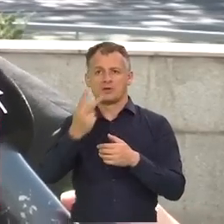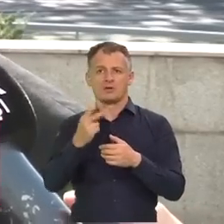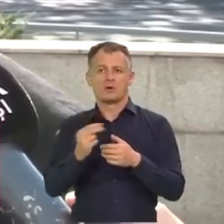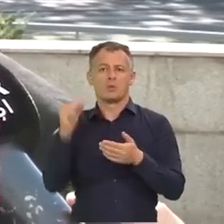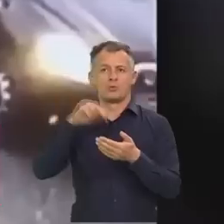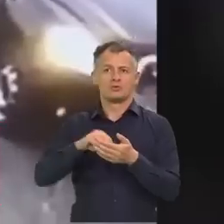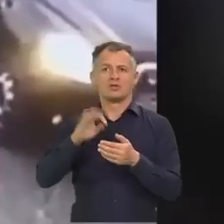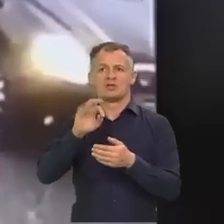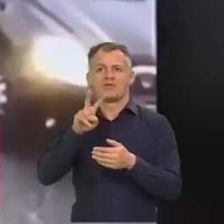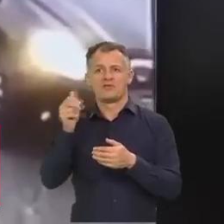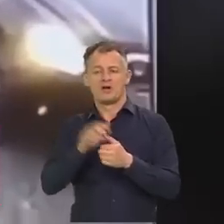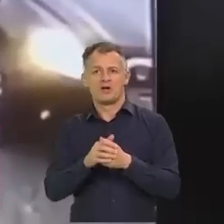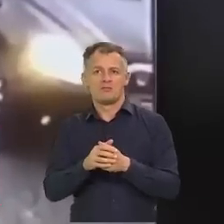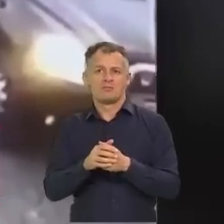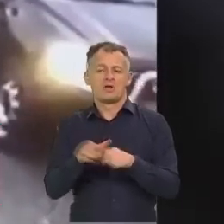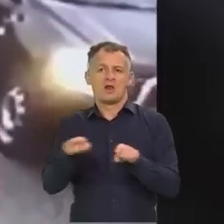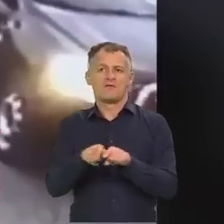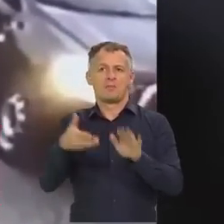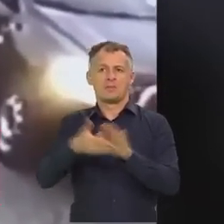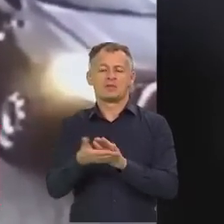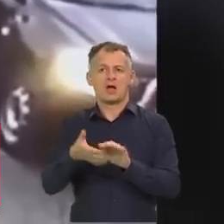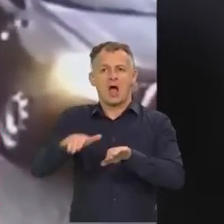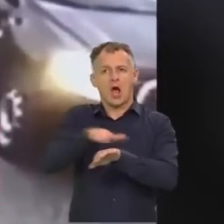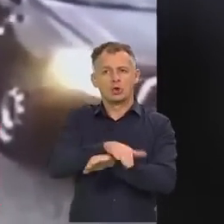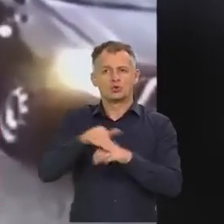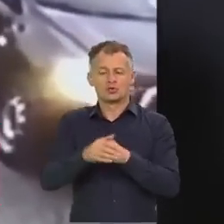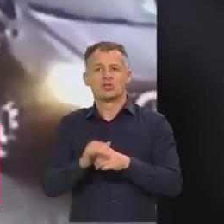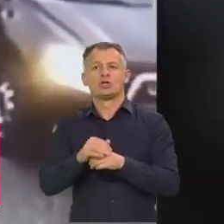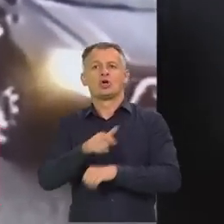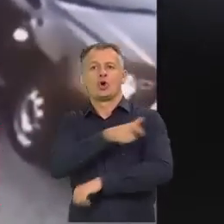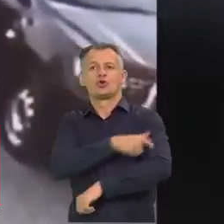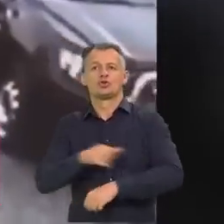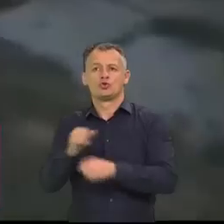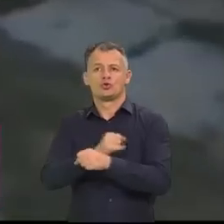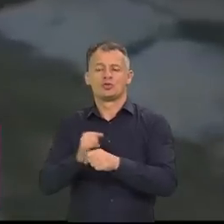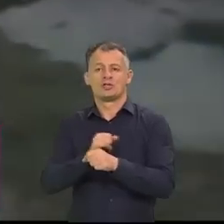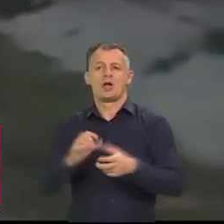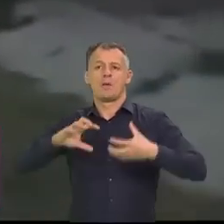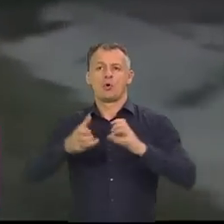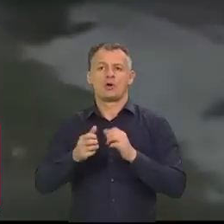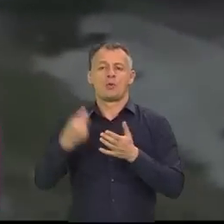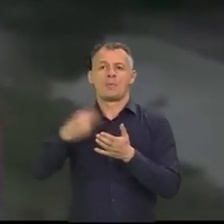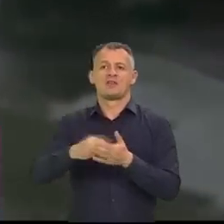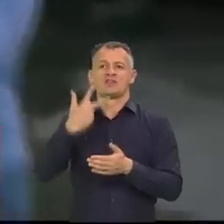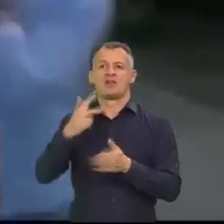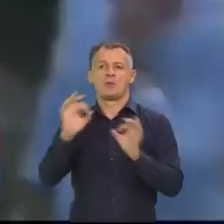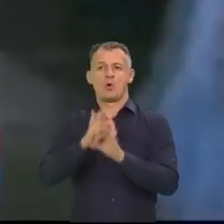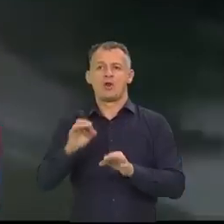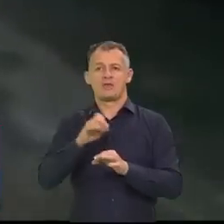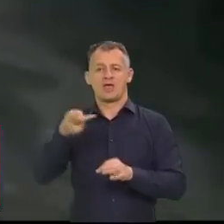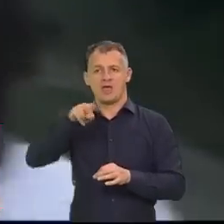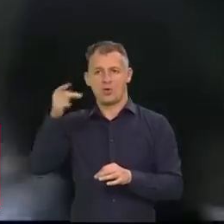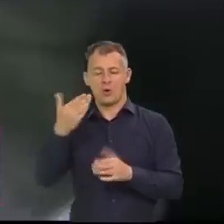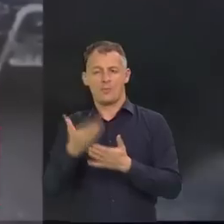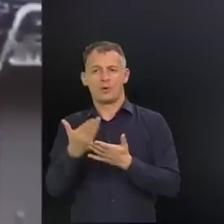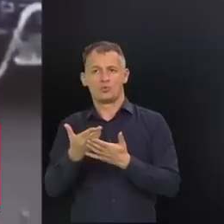TVA, ar fi o mită mascată. Printr-un aviz nefavorabil emis de expert, Consiliul Județean i-a blocat omului de afaceri o plată de aproape 3 milioane de euro. Pentru a-și recupera banii,